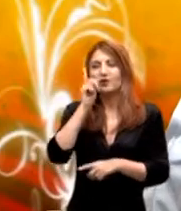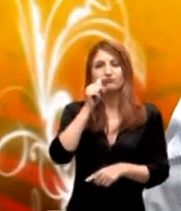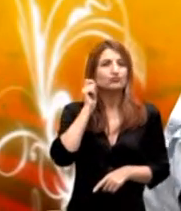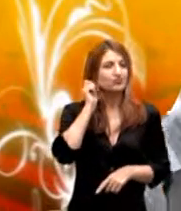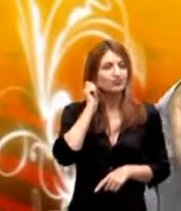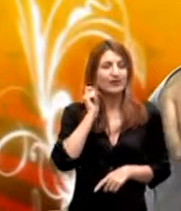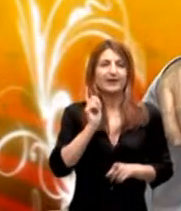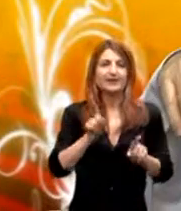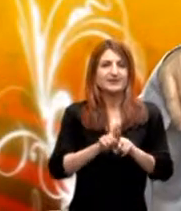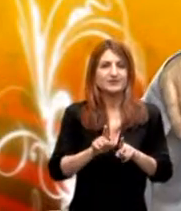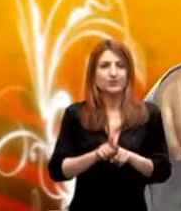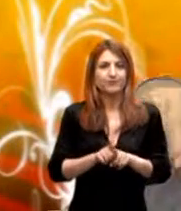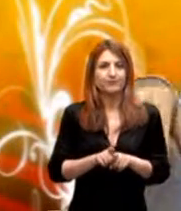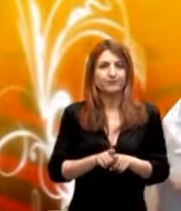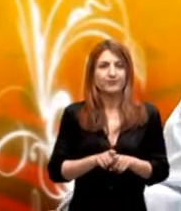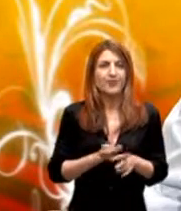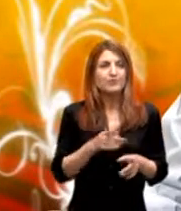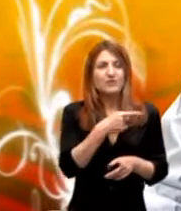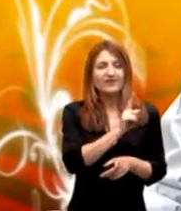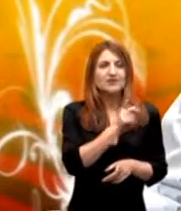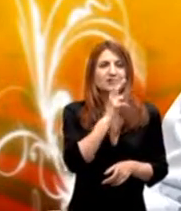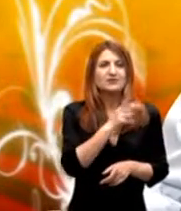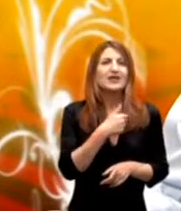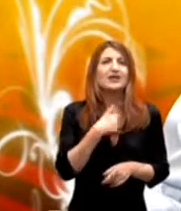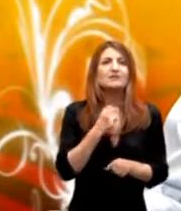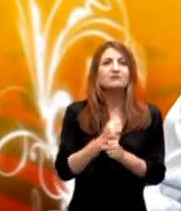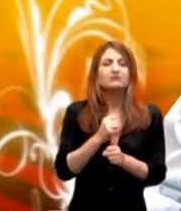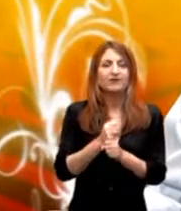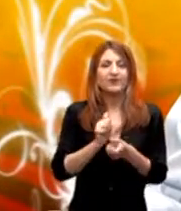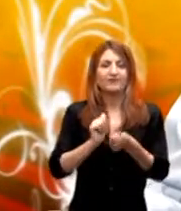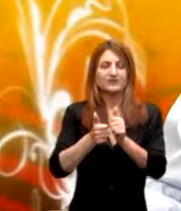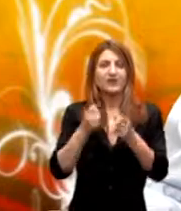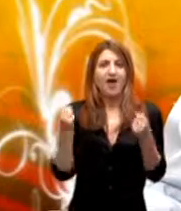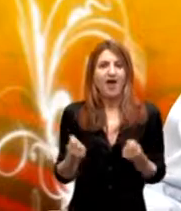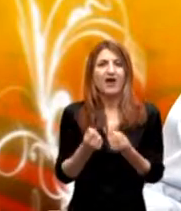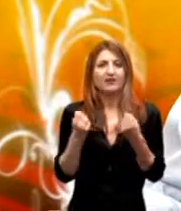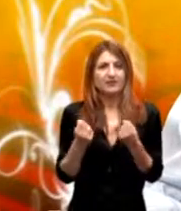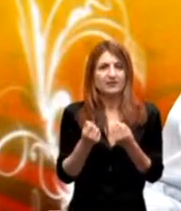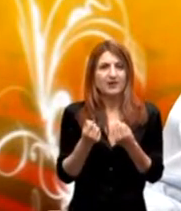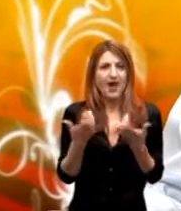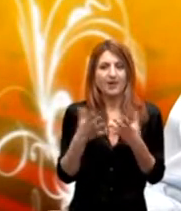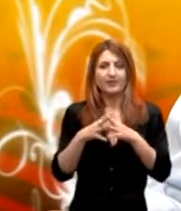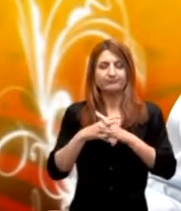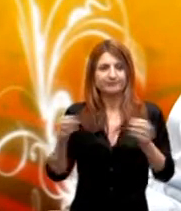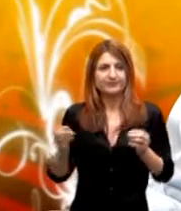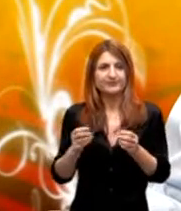debljaju. Dobro. Recimo, možda vam je promaklo. Rekao je, bavio se tjelesnom aktivnošću. Kad je